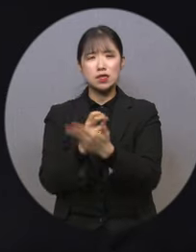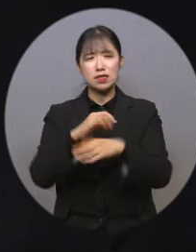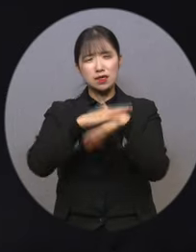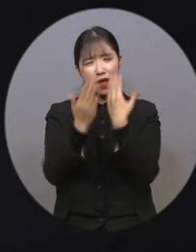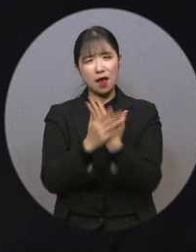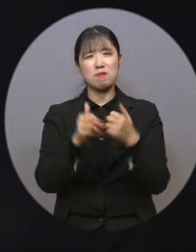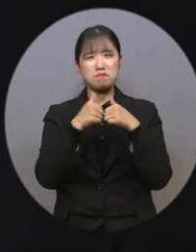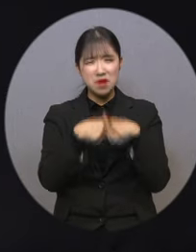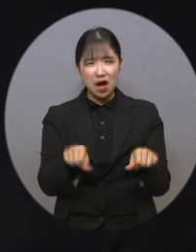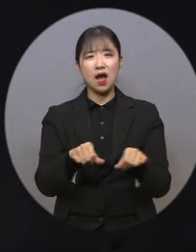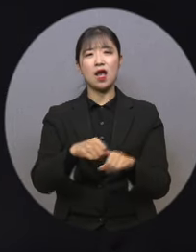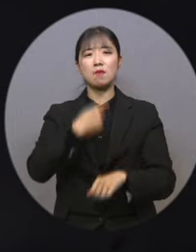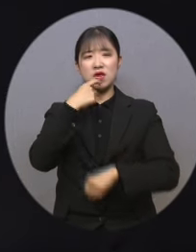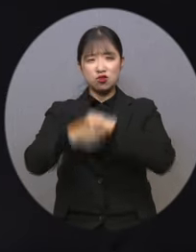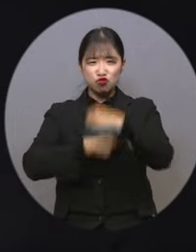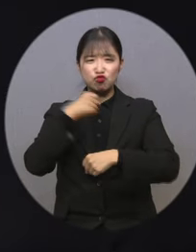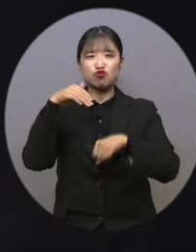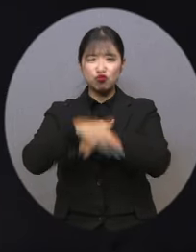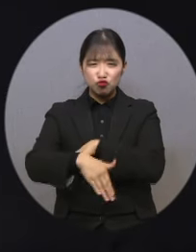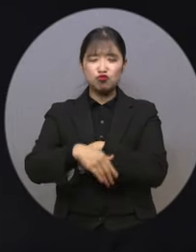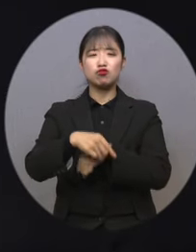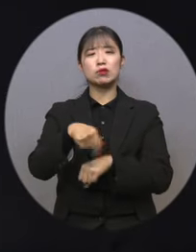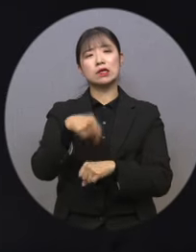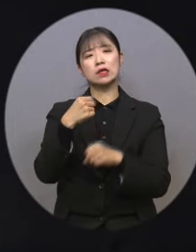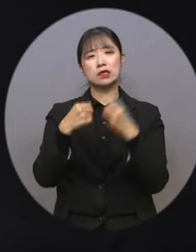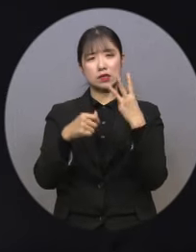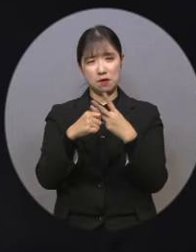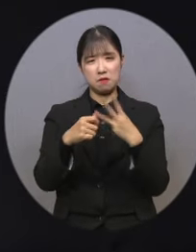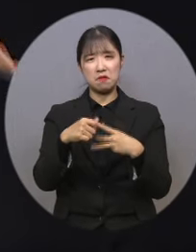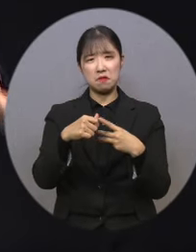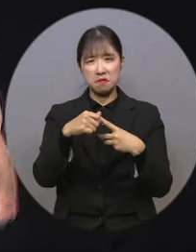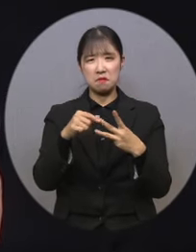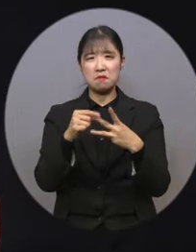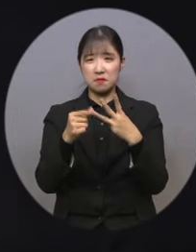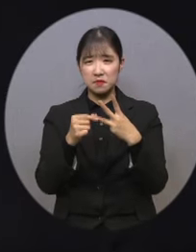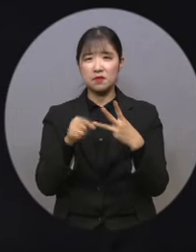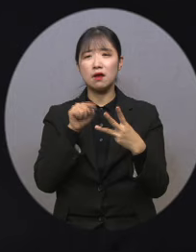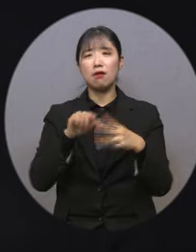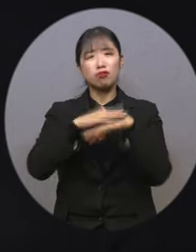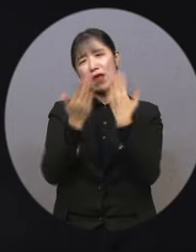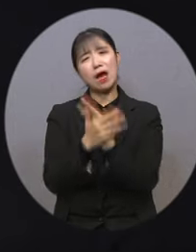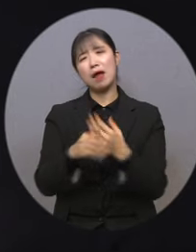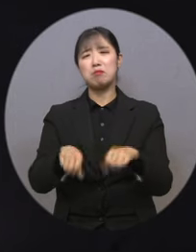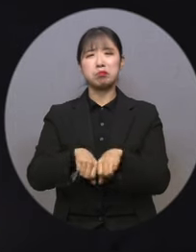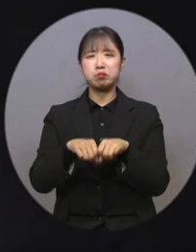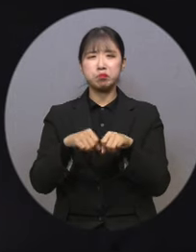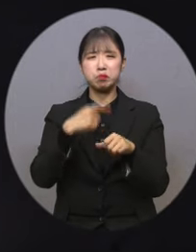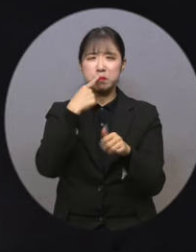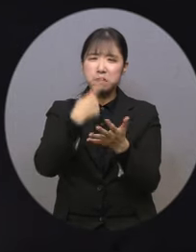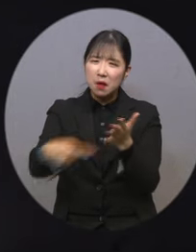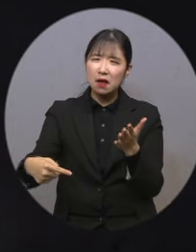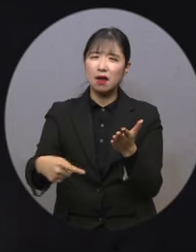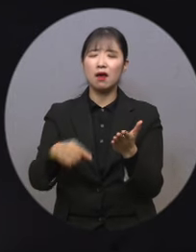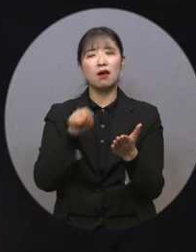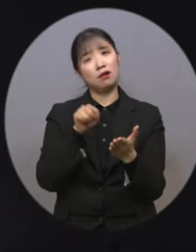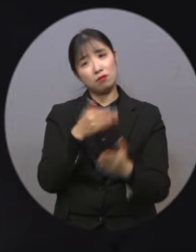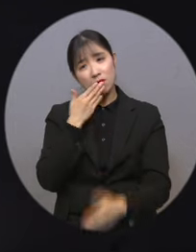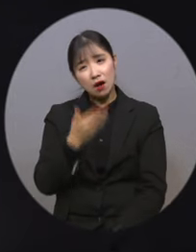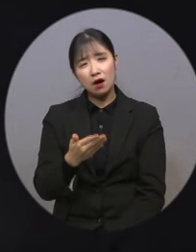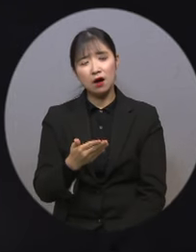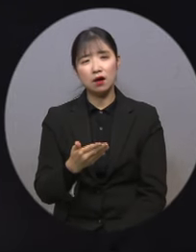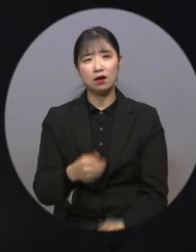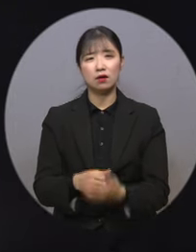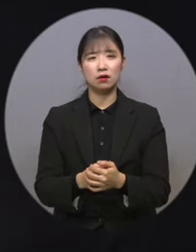원칙, 행복추구 원칙, 인간 존엄의 원칙. 그거 어떻게 생활하라는 겁니까? 그 인간의 존엄을 그렇게 해칠 수 있습니까?